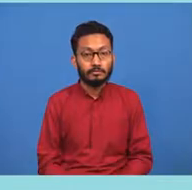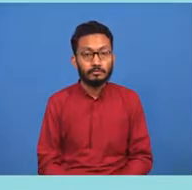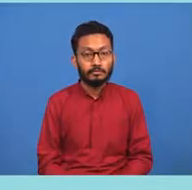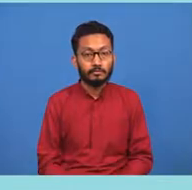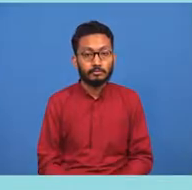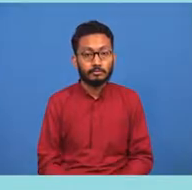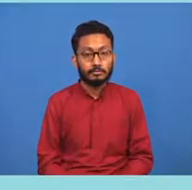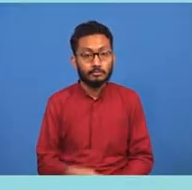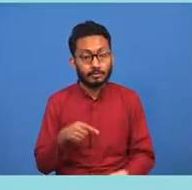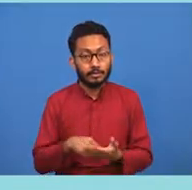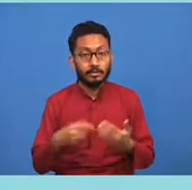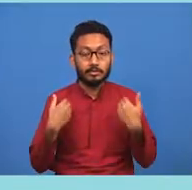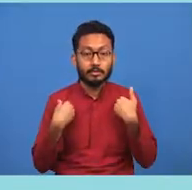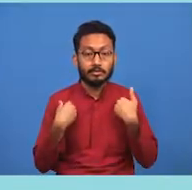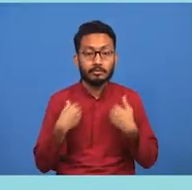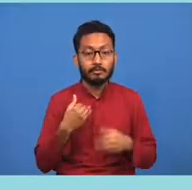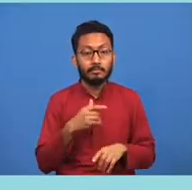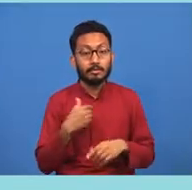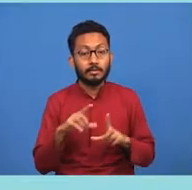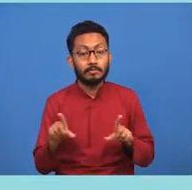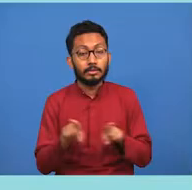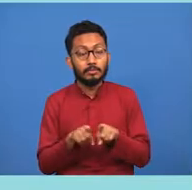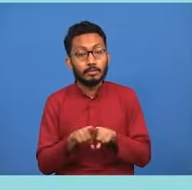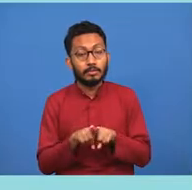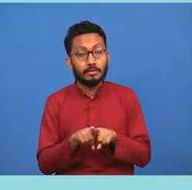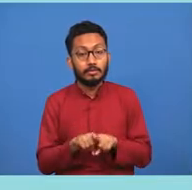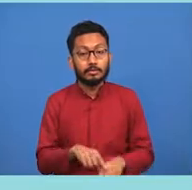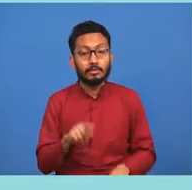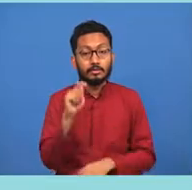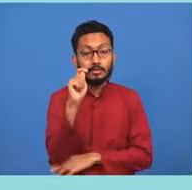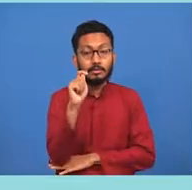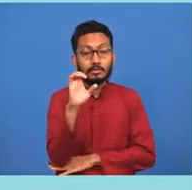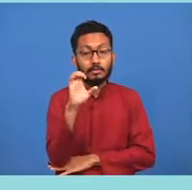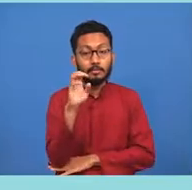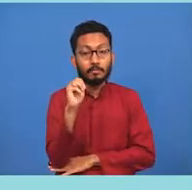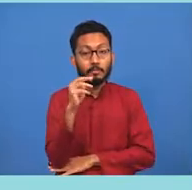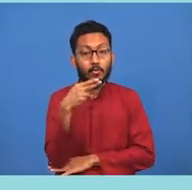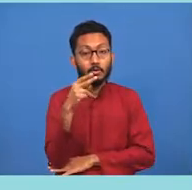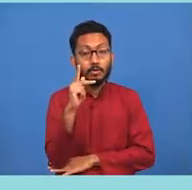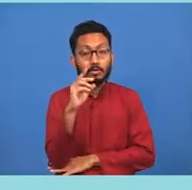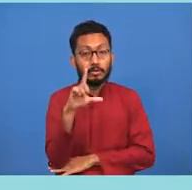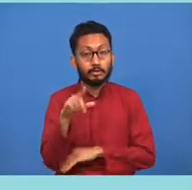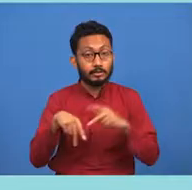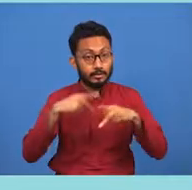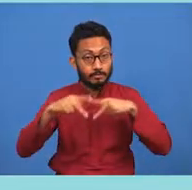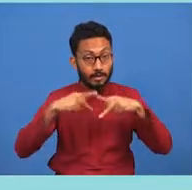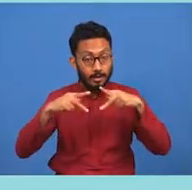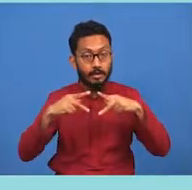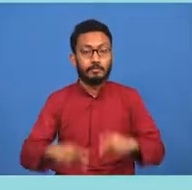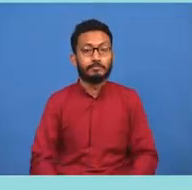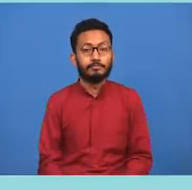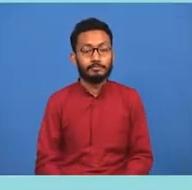Ini adalah persamaan termokimia bagi argentum klorida.